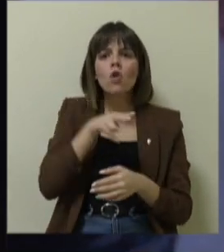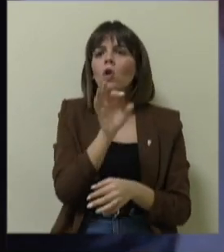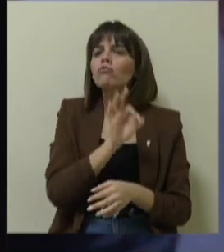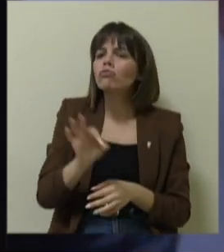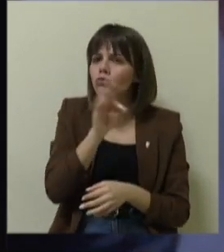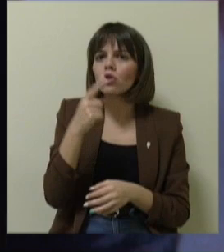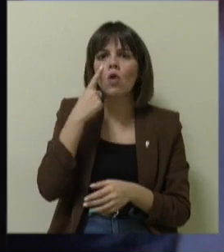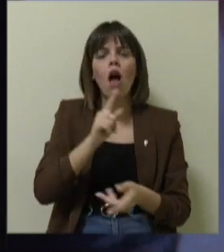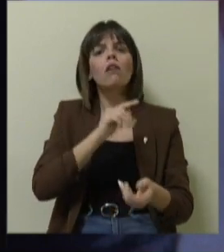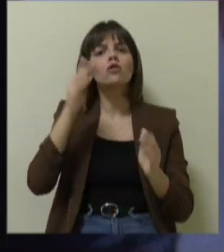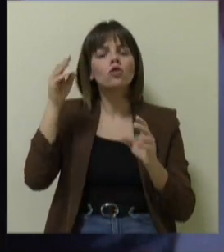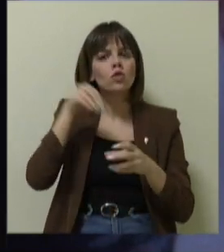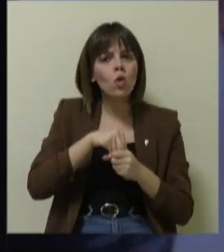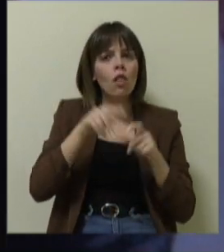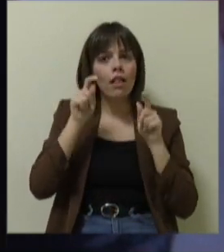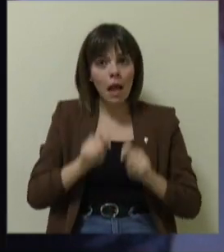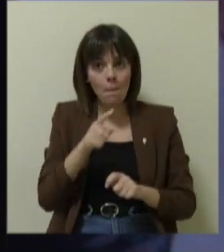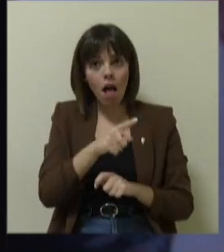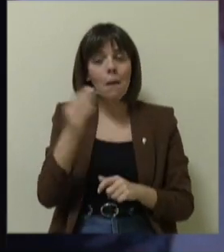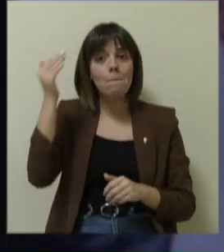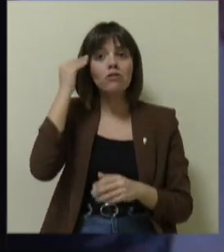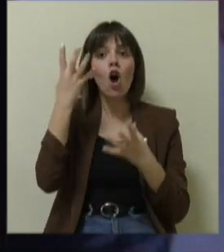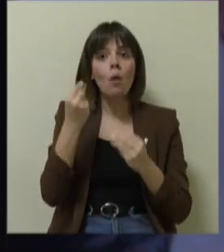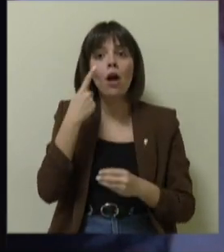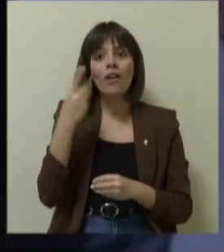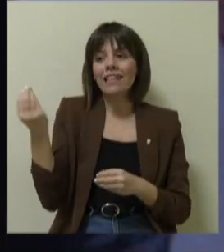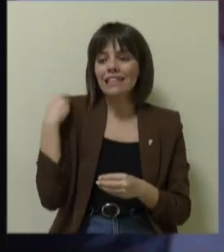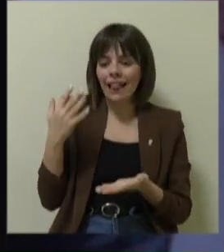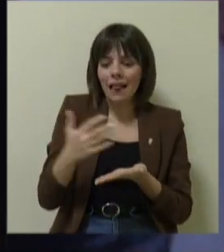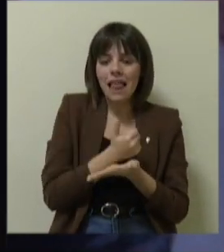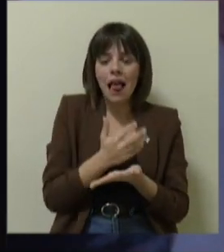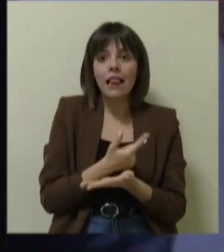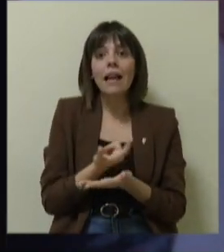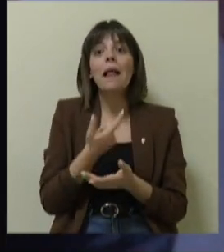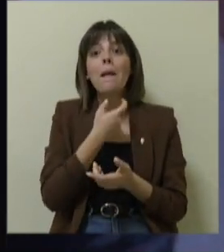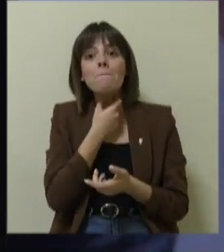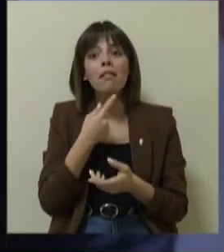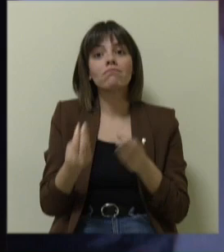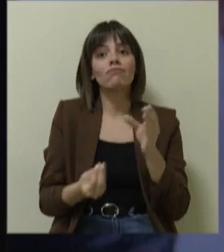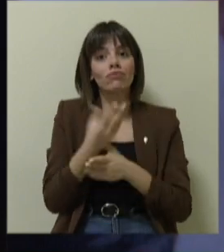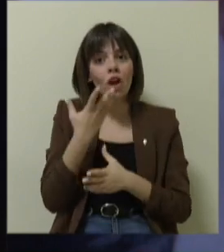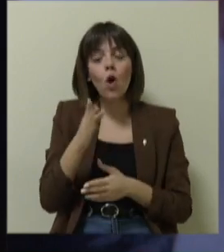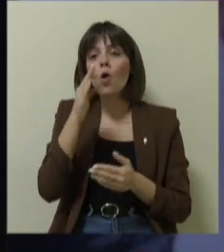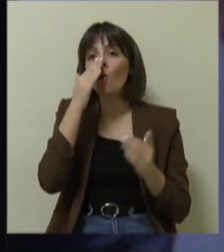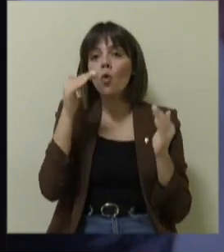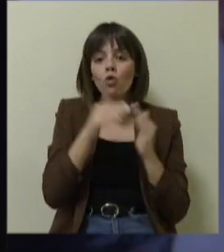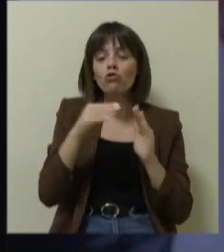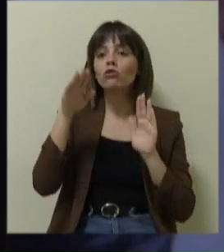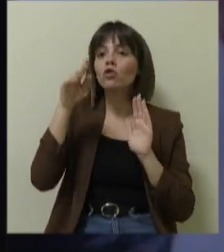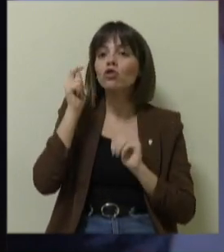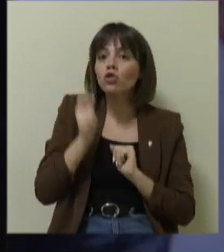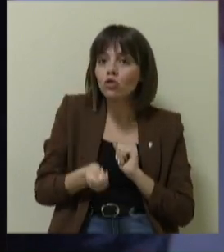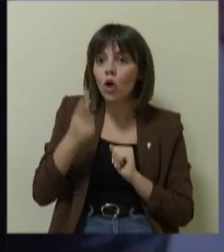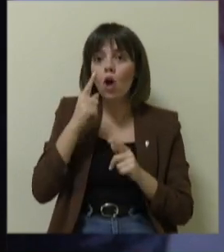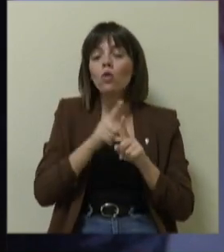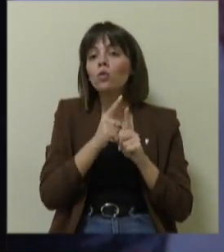imar rantlarının vergilendirilmesi başta olmak üzere yeni gelir imkanları yaratarak, uygun koşullu ve uzun